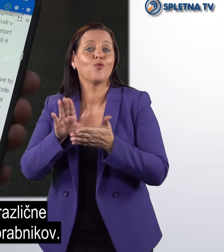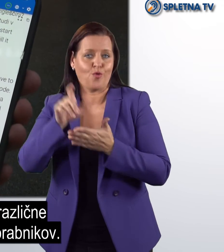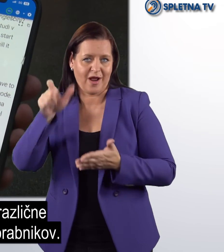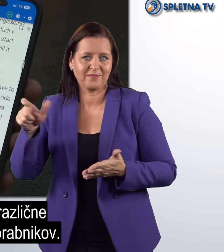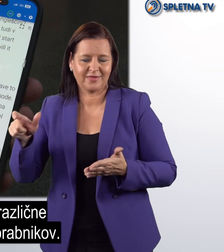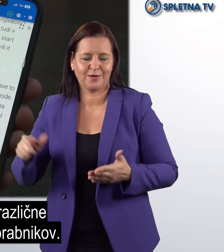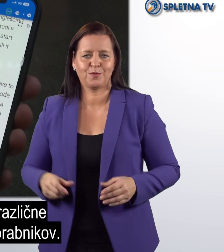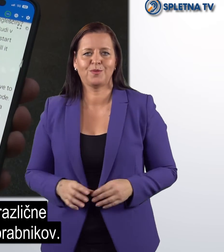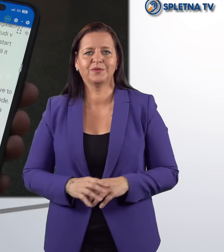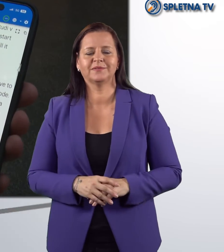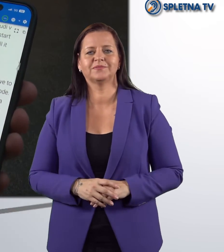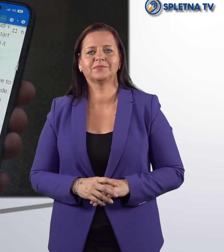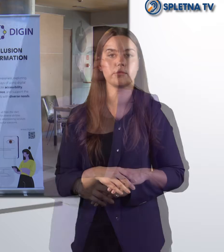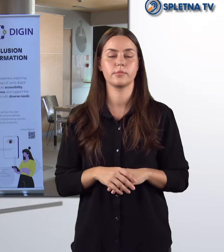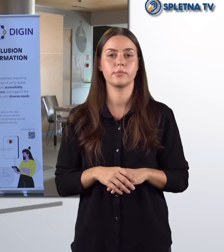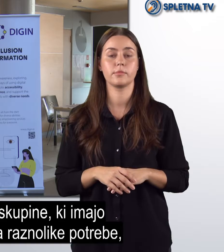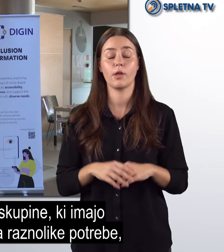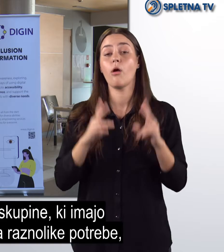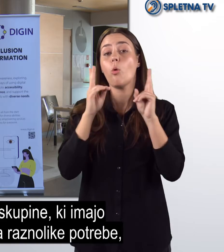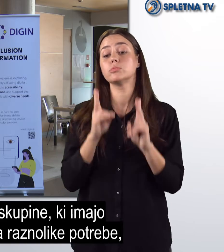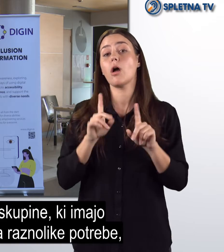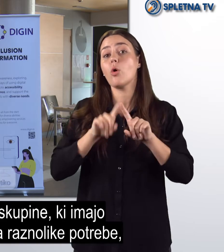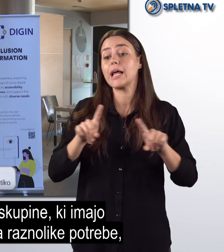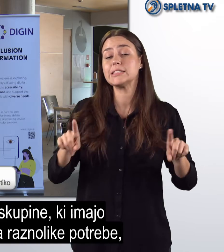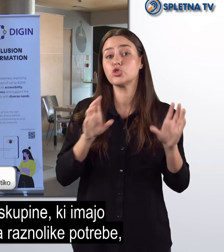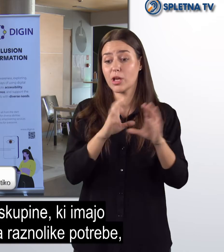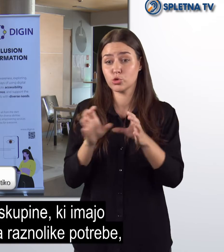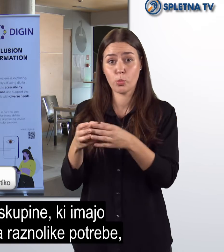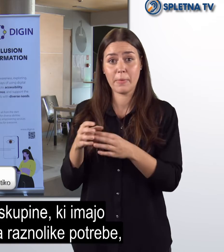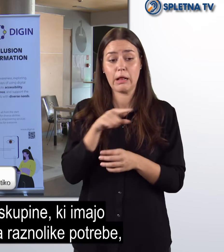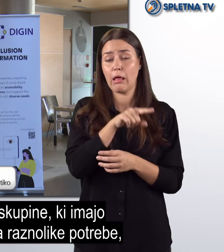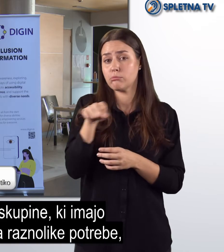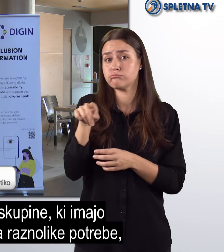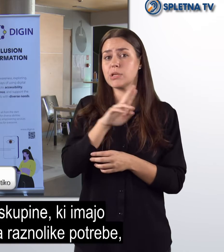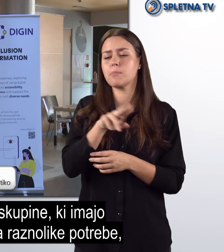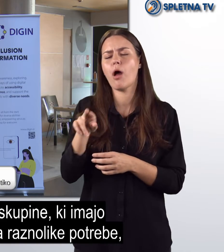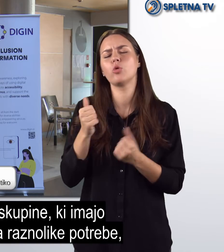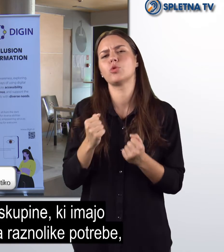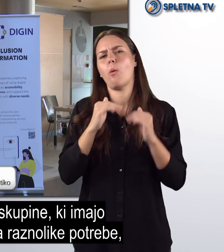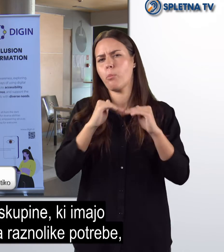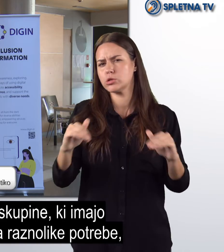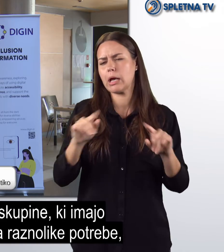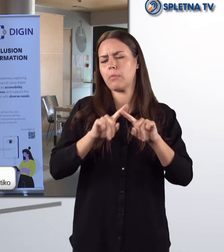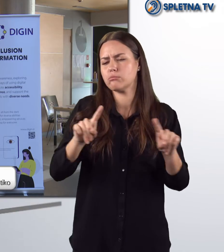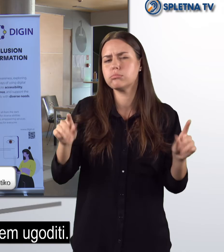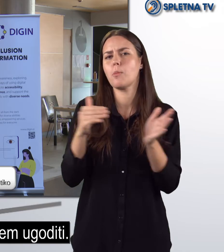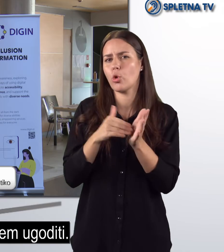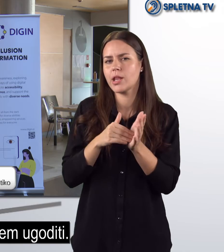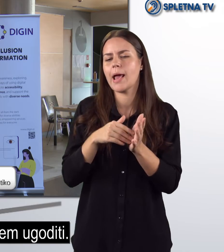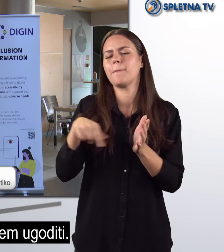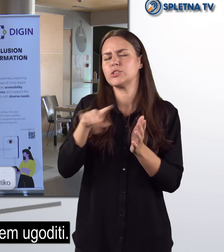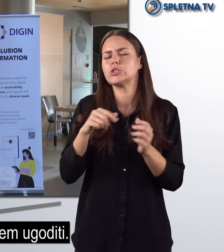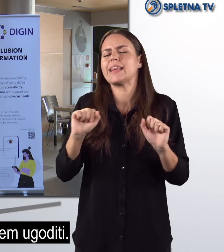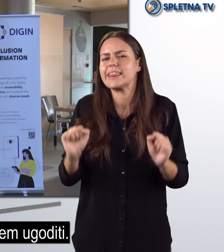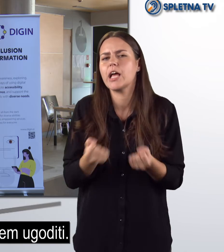skupnosti uporabnikov. Obstajajo različne skupine, ki imajo zelo posebne oziroma raznolike potrebe in jih je